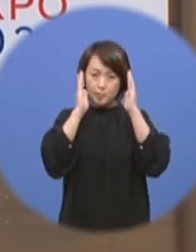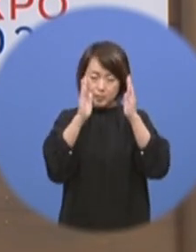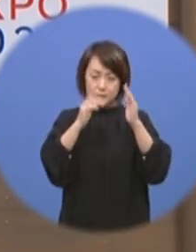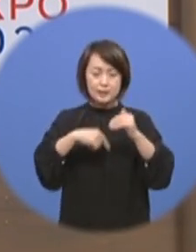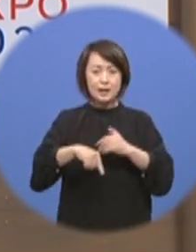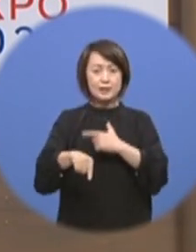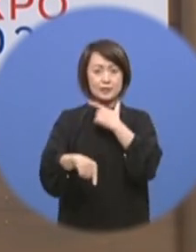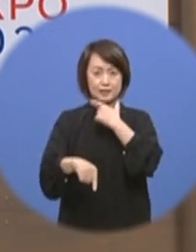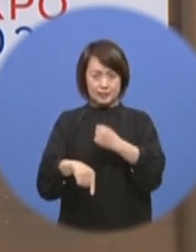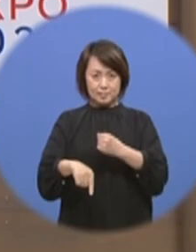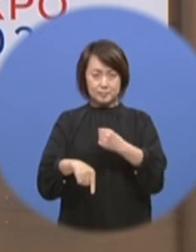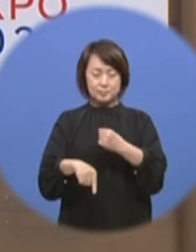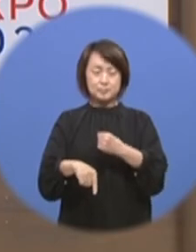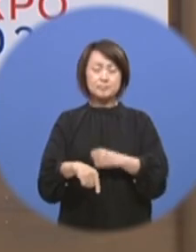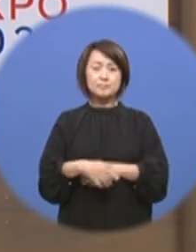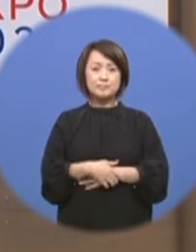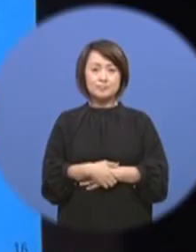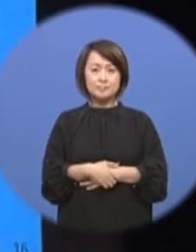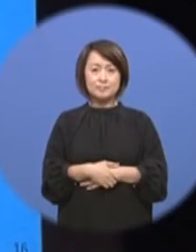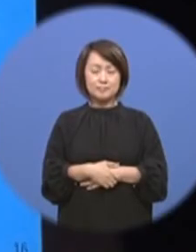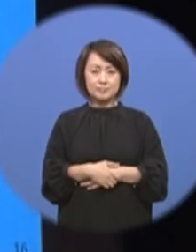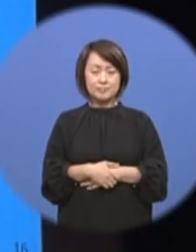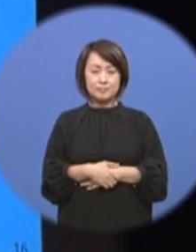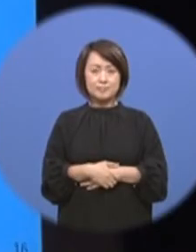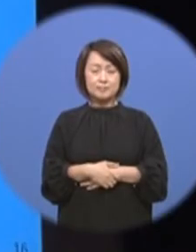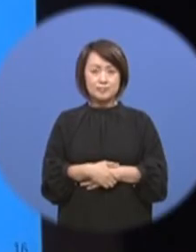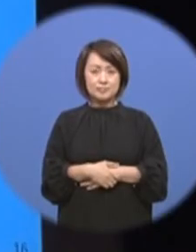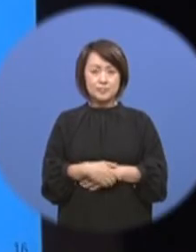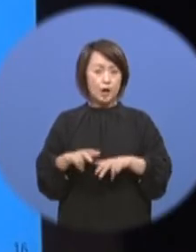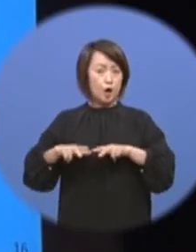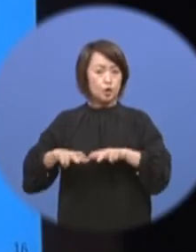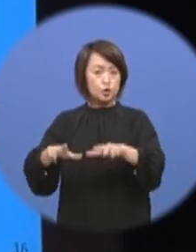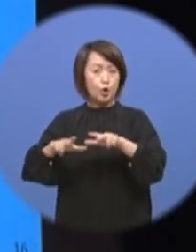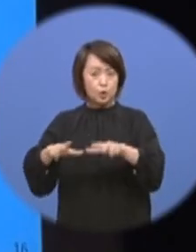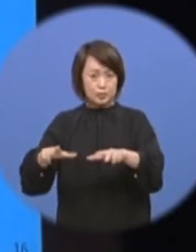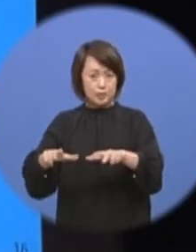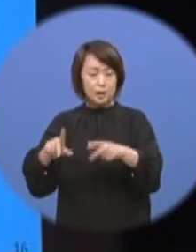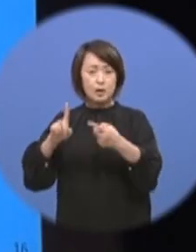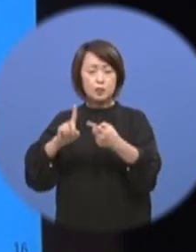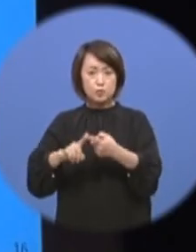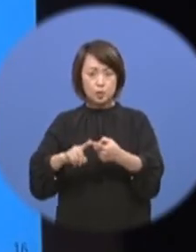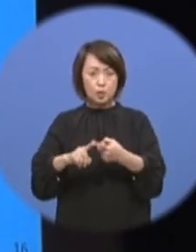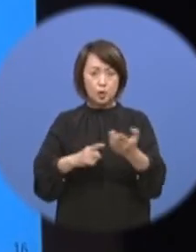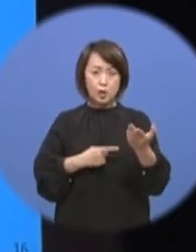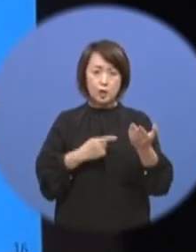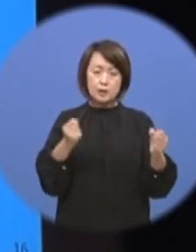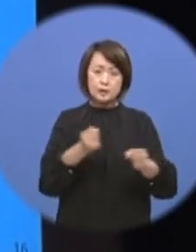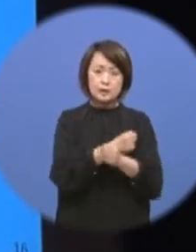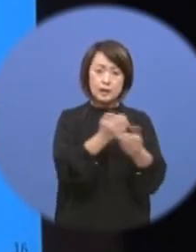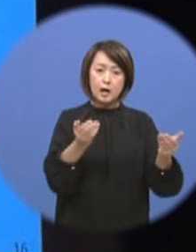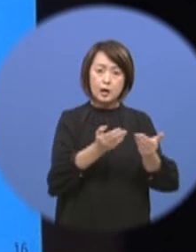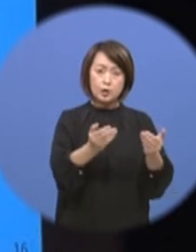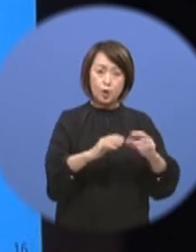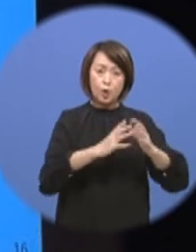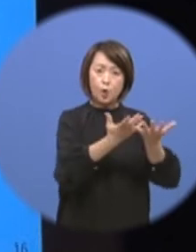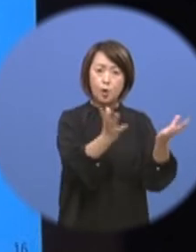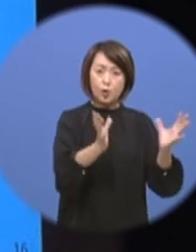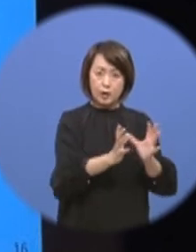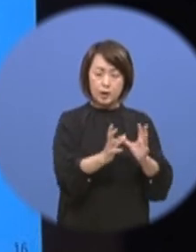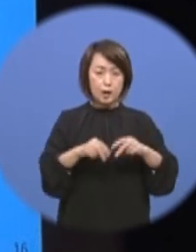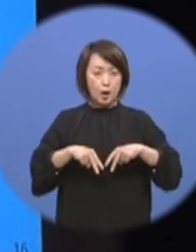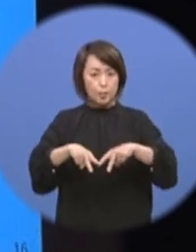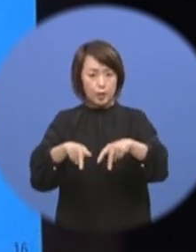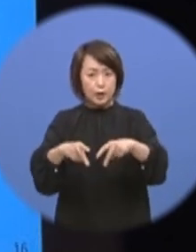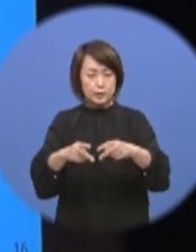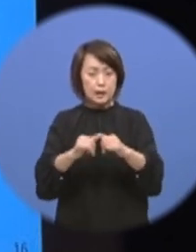まいりたいなと思っていますまだあの行政だけではなくてですね産業界の方であったりとかボランティアの